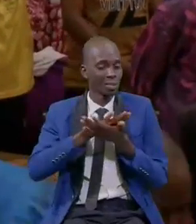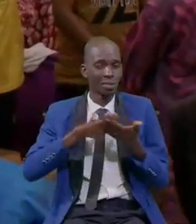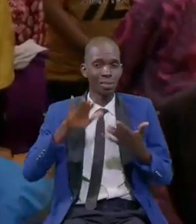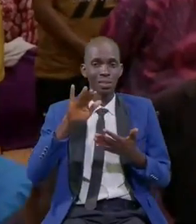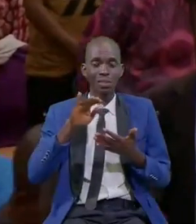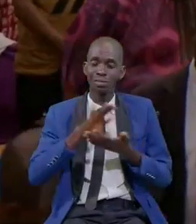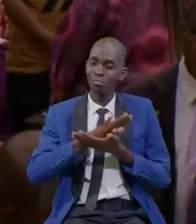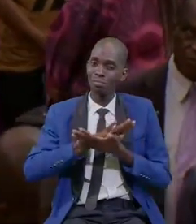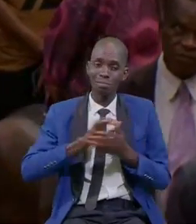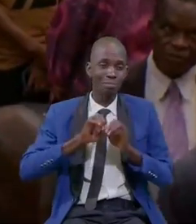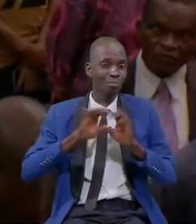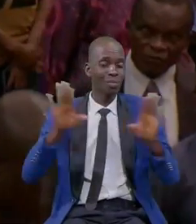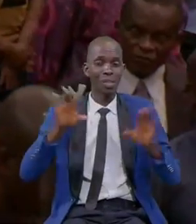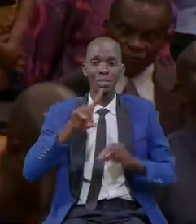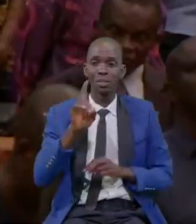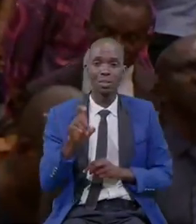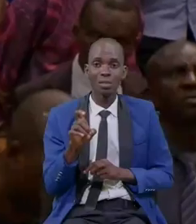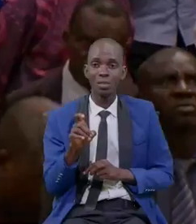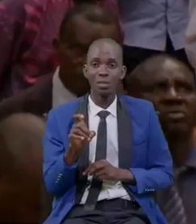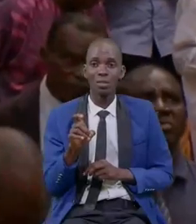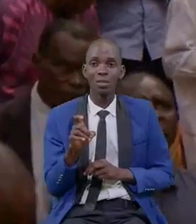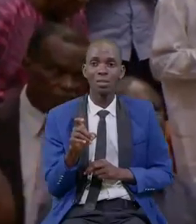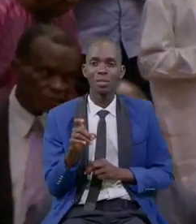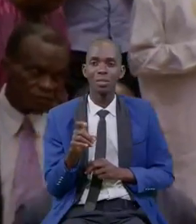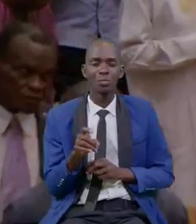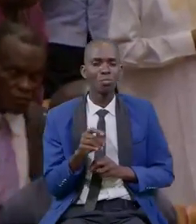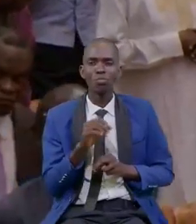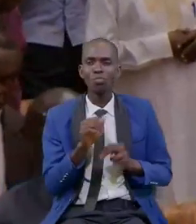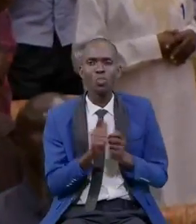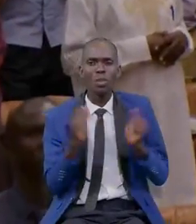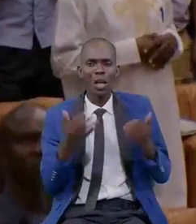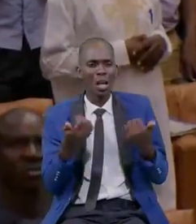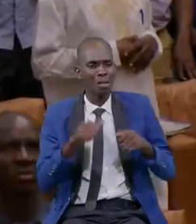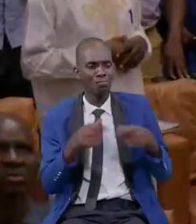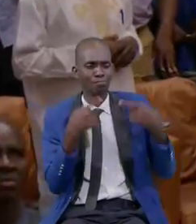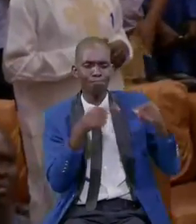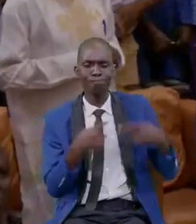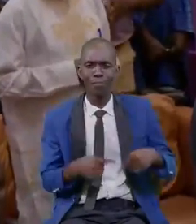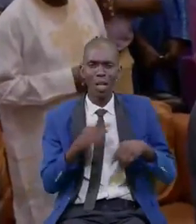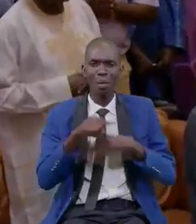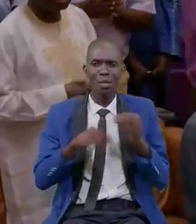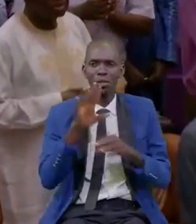Complètement sauvé? Honnêtement sauvé? Un salut incontestable?